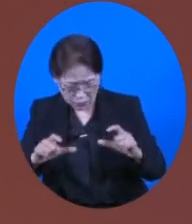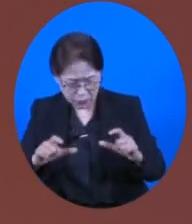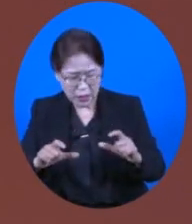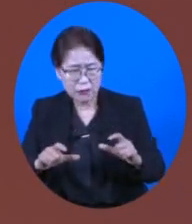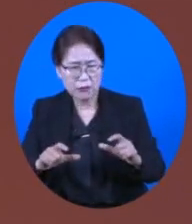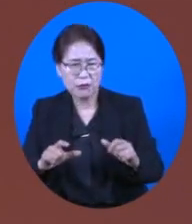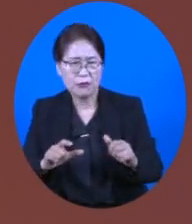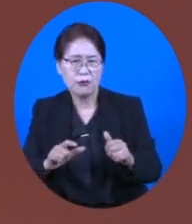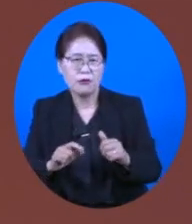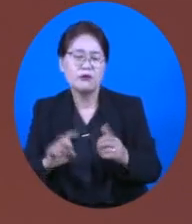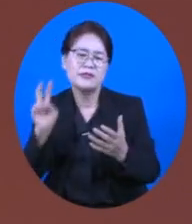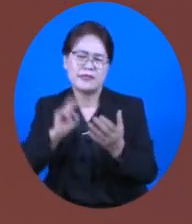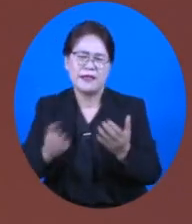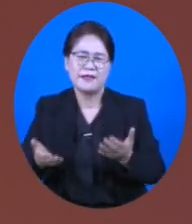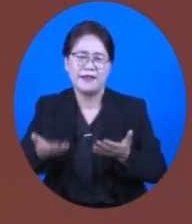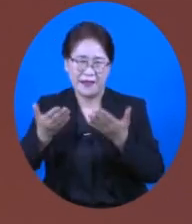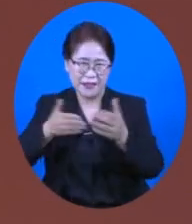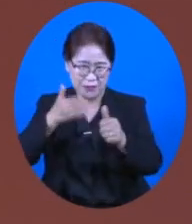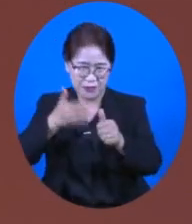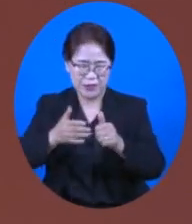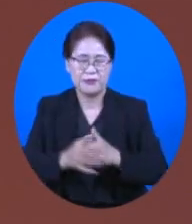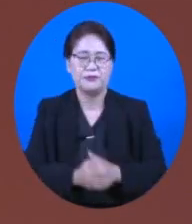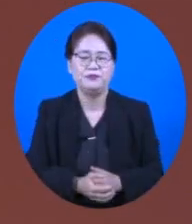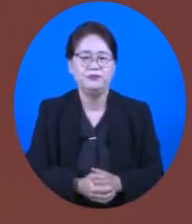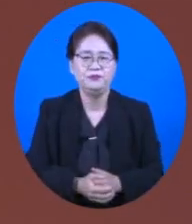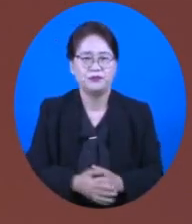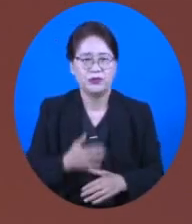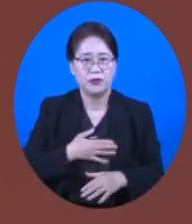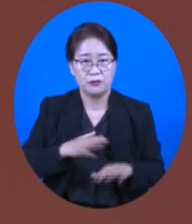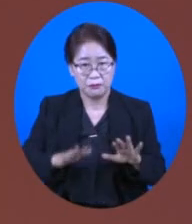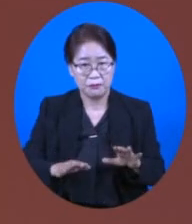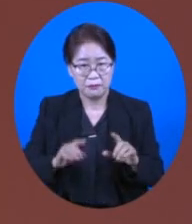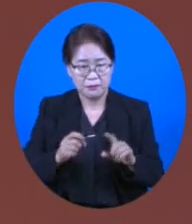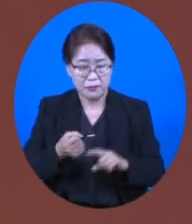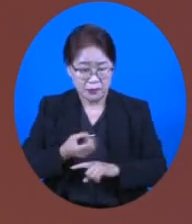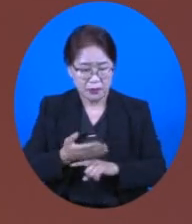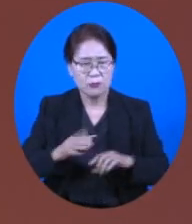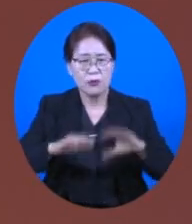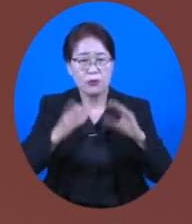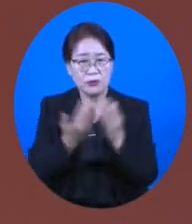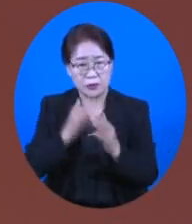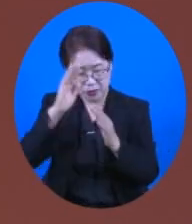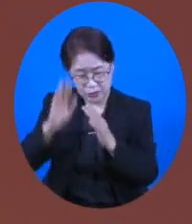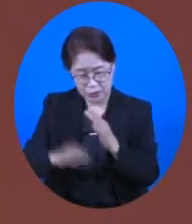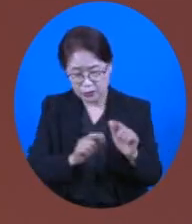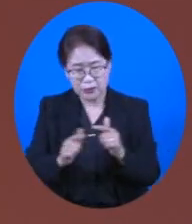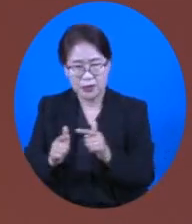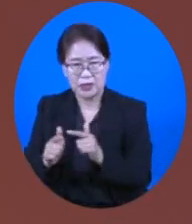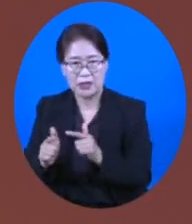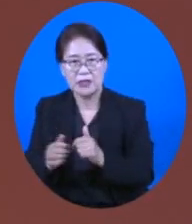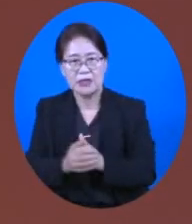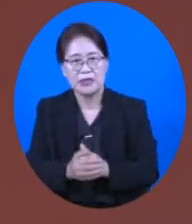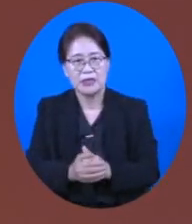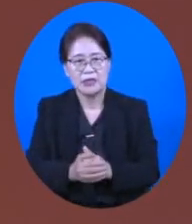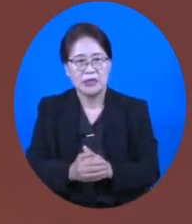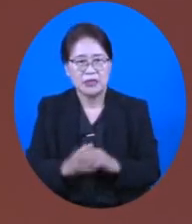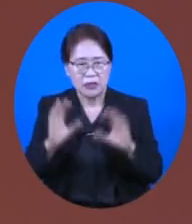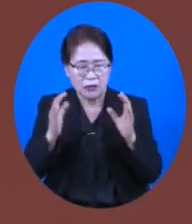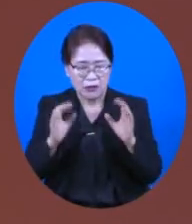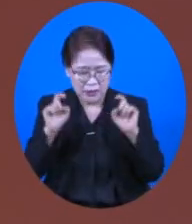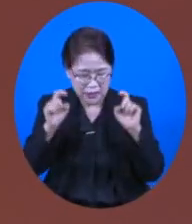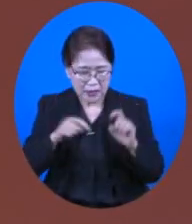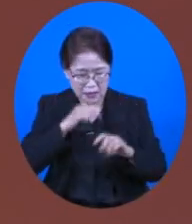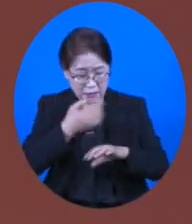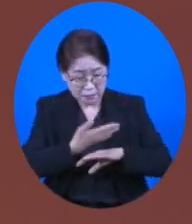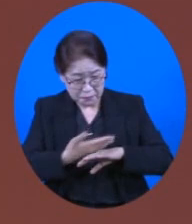보혈을 찬양하시기를 바랍니다. 저는 오늘 이 말씀을 듣는 우리 모두가 어린 양의 피와 복음의